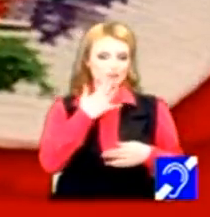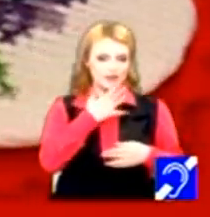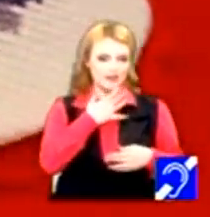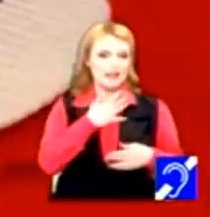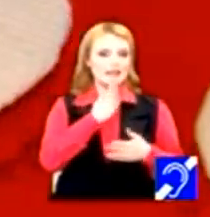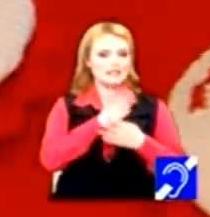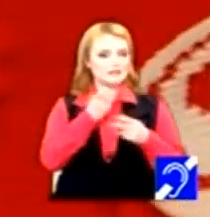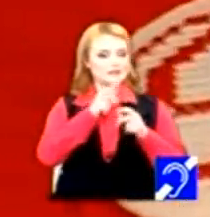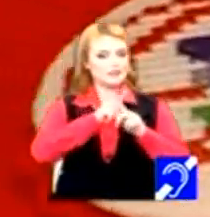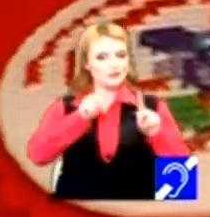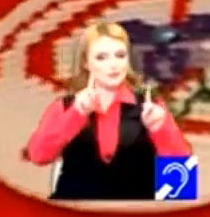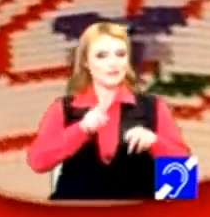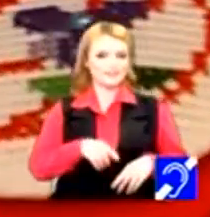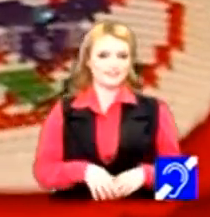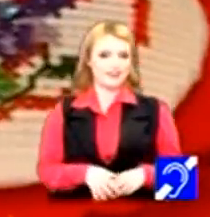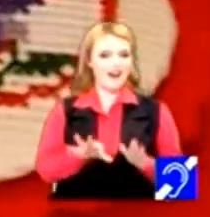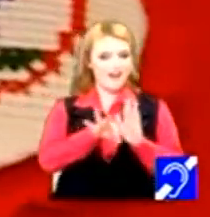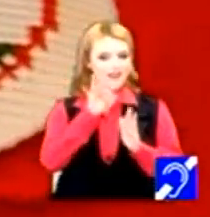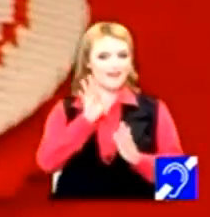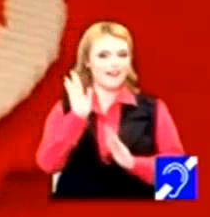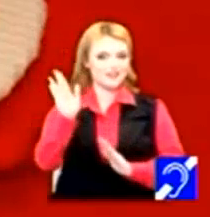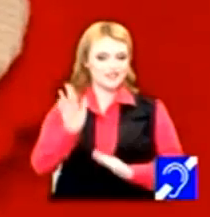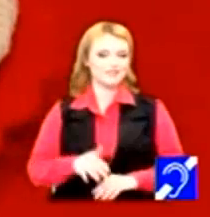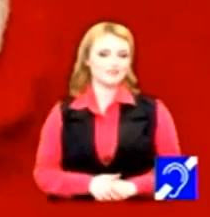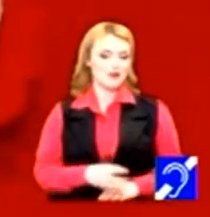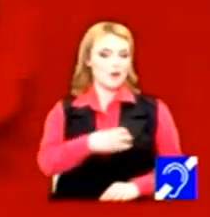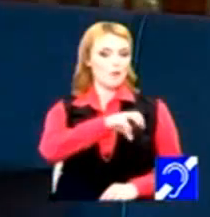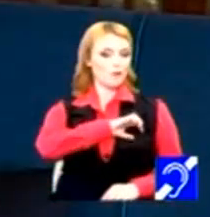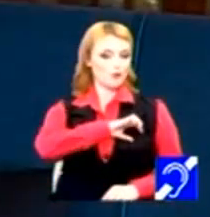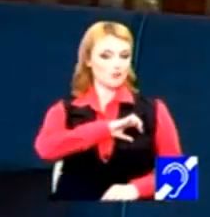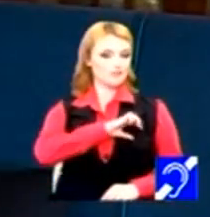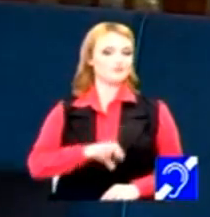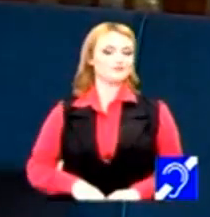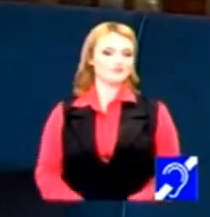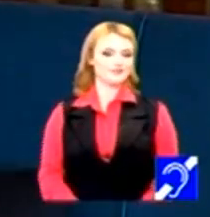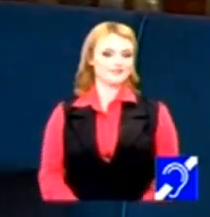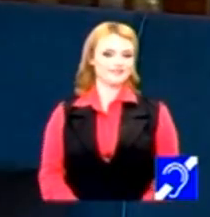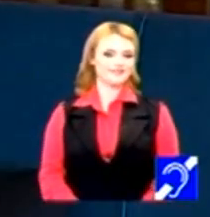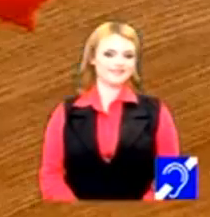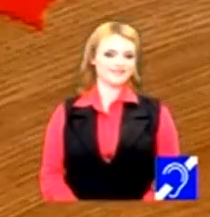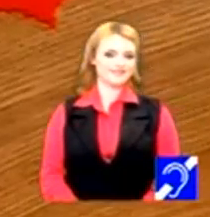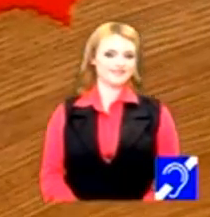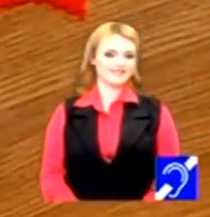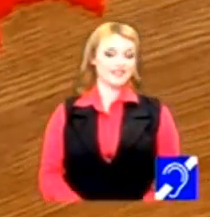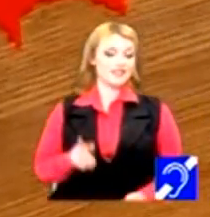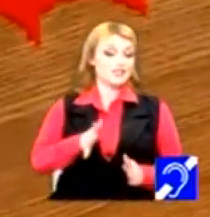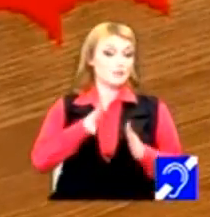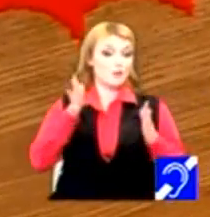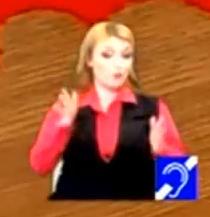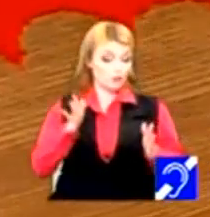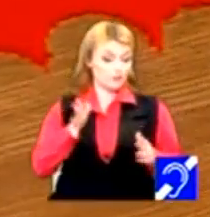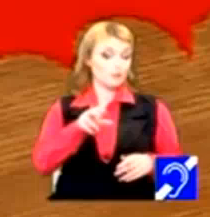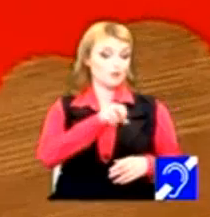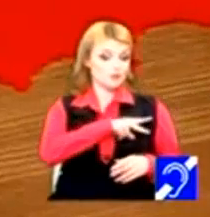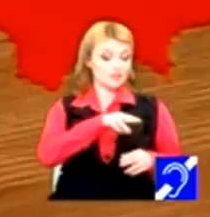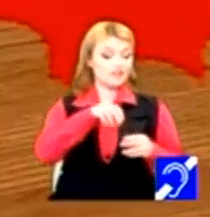mai deosebiți, mai speciali, de aceea aleg mărțișoare de tip broșă cu inițiale, ca să fie și o amintire frumoasă. Cele mai multe mărțișoare se